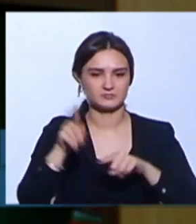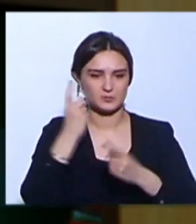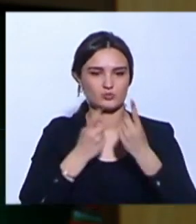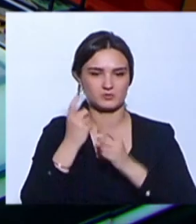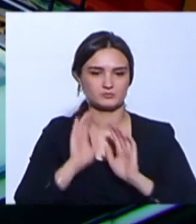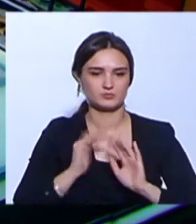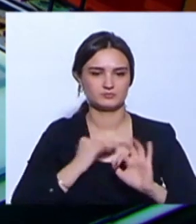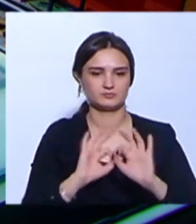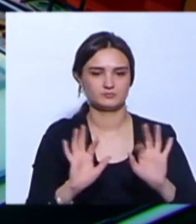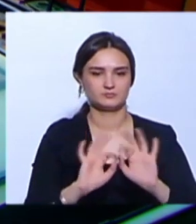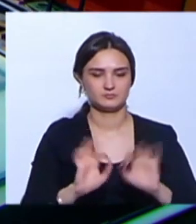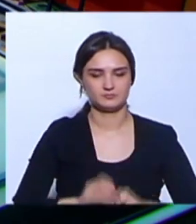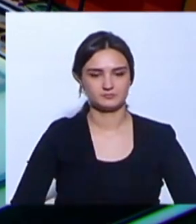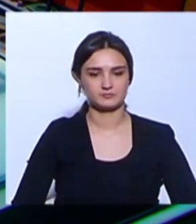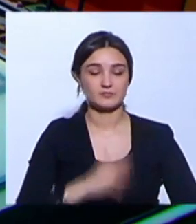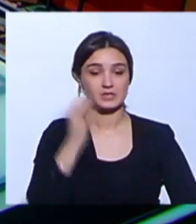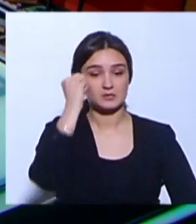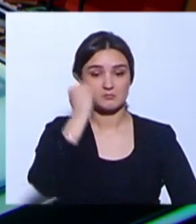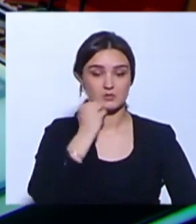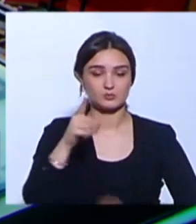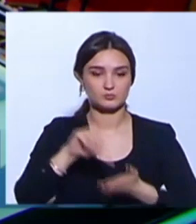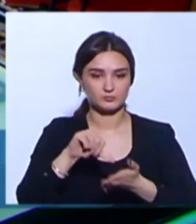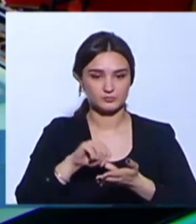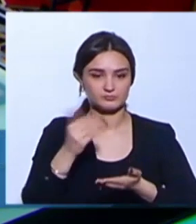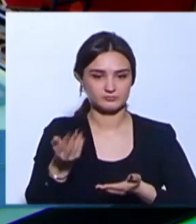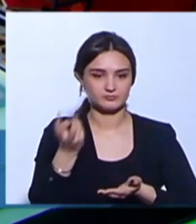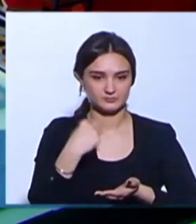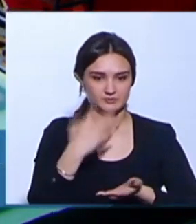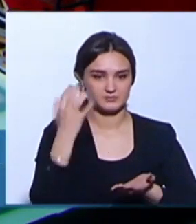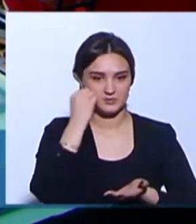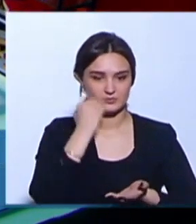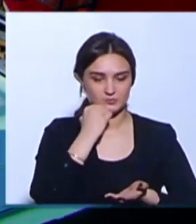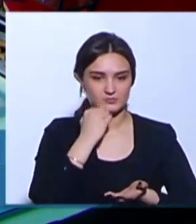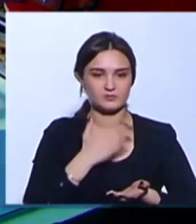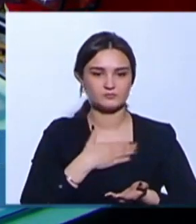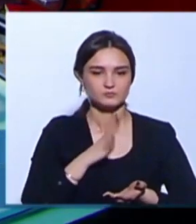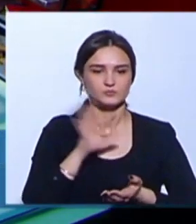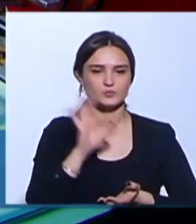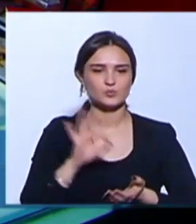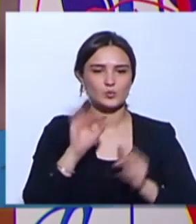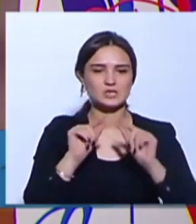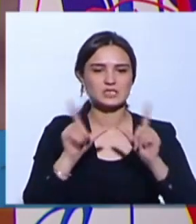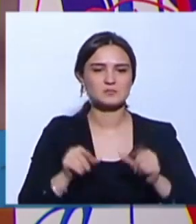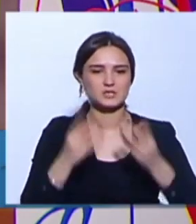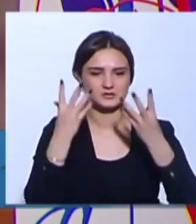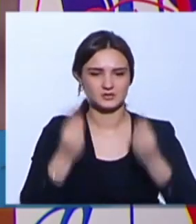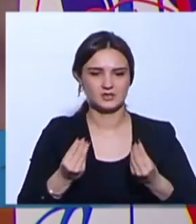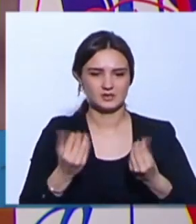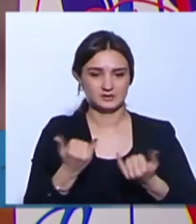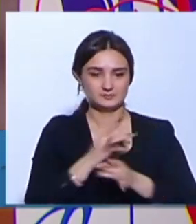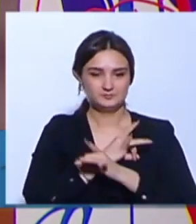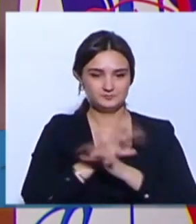ქალბატონო ირმა ჩვენთან გადაცემაში მონაწილეობისათვის. მე მაყურებელს შევახსენებ, ჩვენ საუბრობდით თირკმლის დღესთან დაკავშირებით